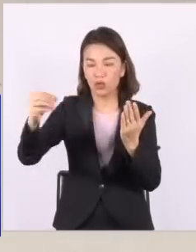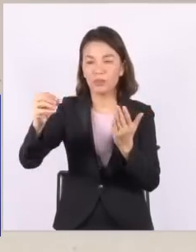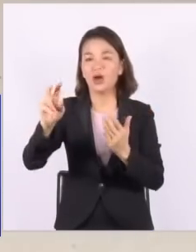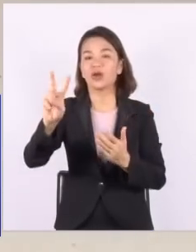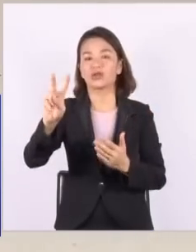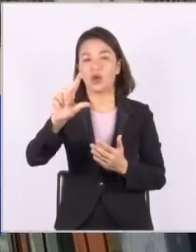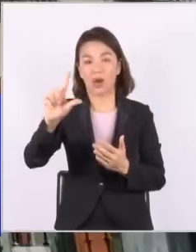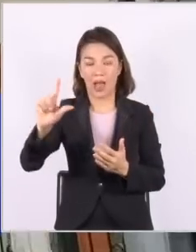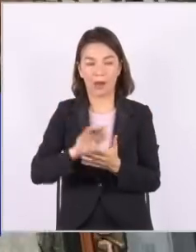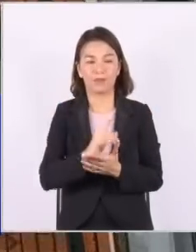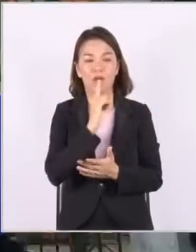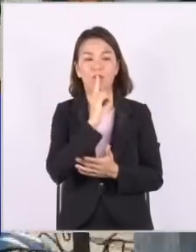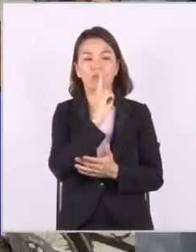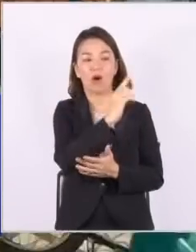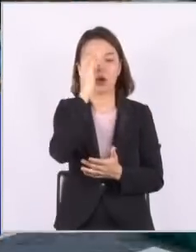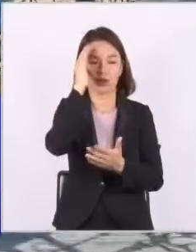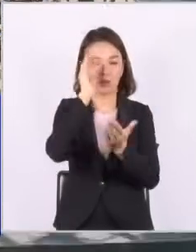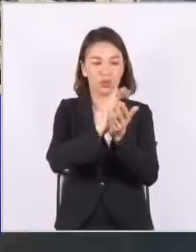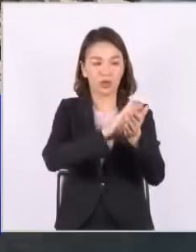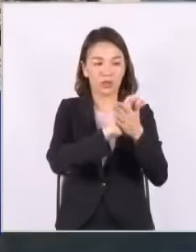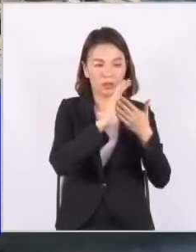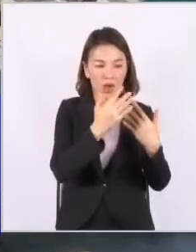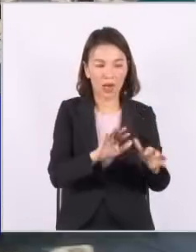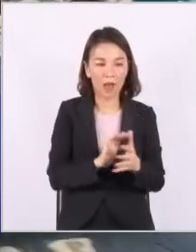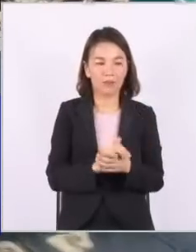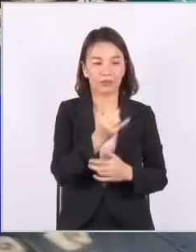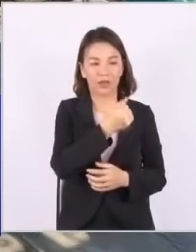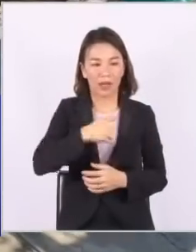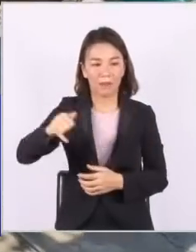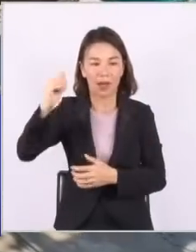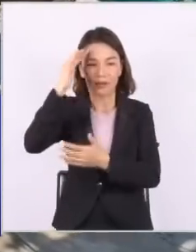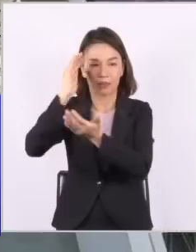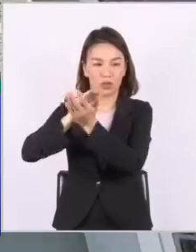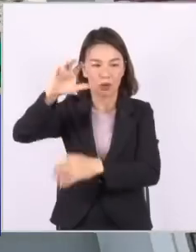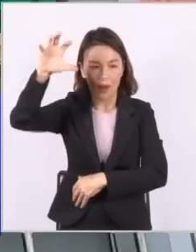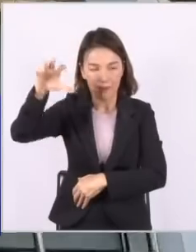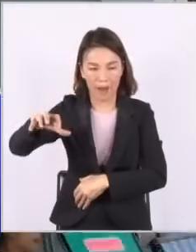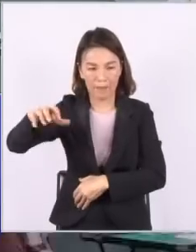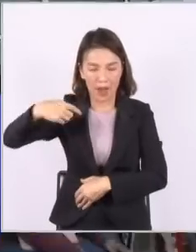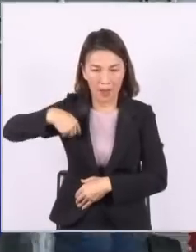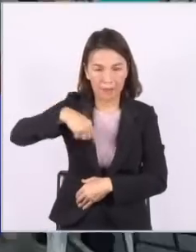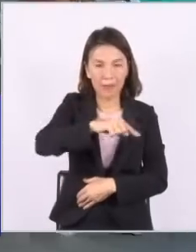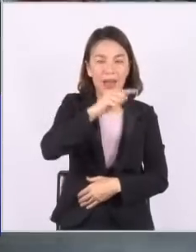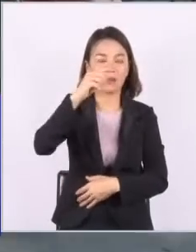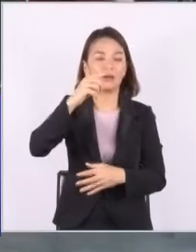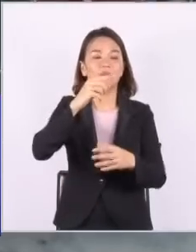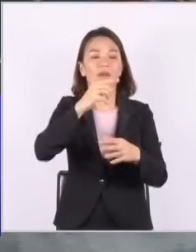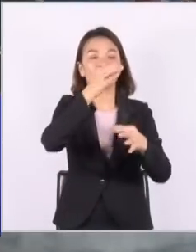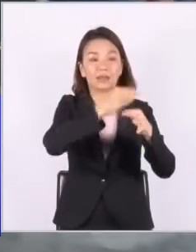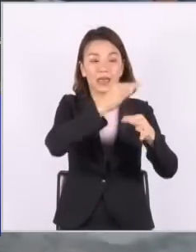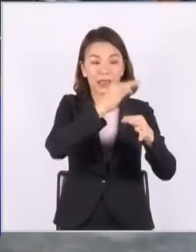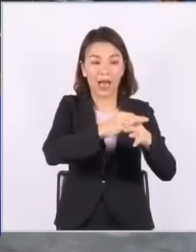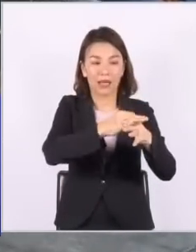ากแจ้งความเสร็จผู้เสียหายเนี่ยนะคะก็มาที่โรงพักแล้วก็ไปต่อที่ธนาคารค่ะเธอเนี่ยเปิดบัญชี